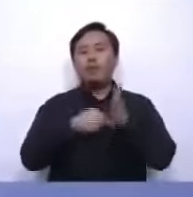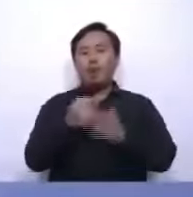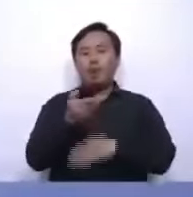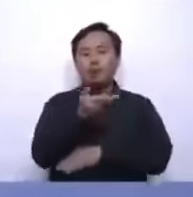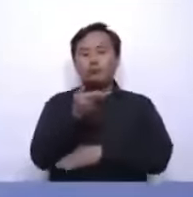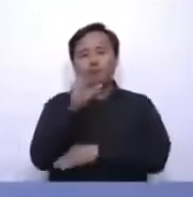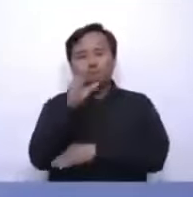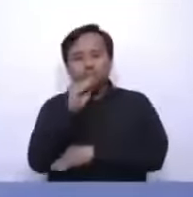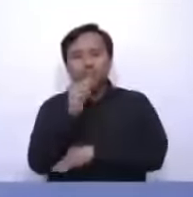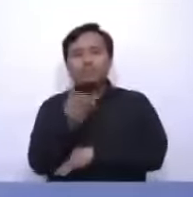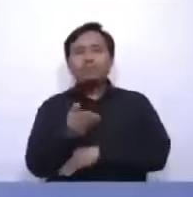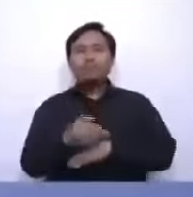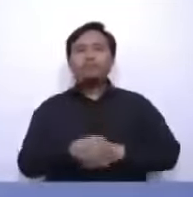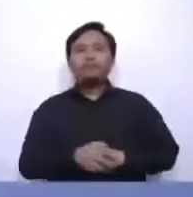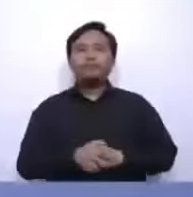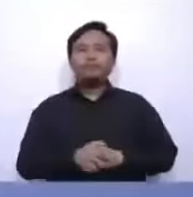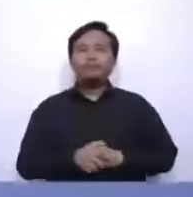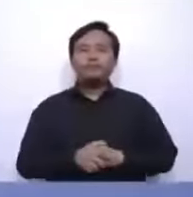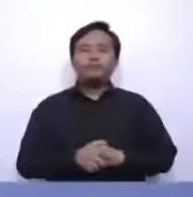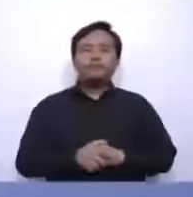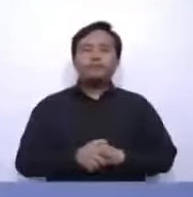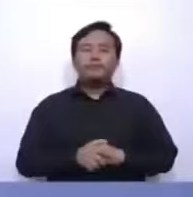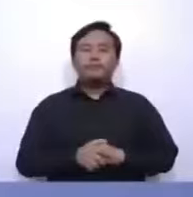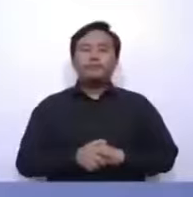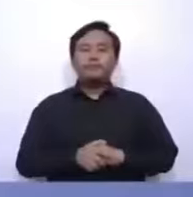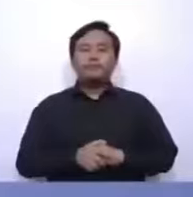saat Anda berbicara.